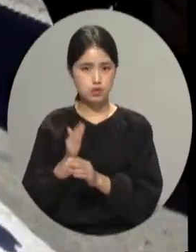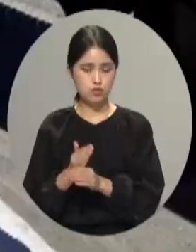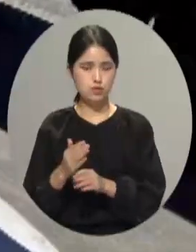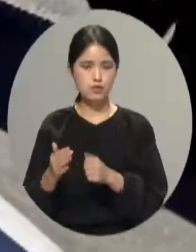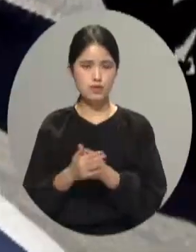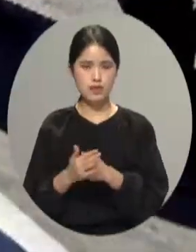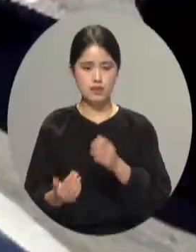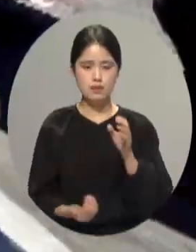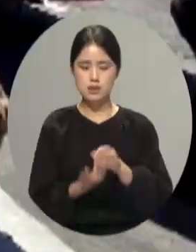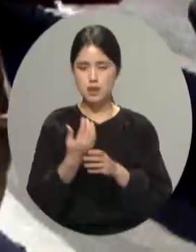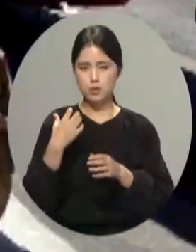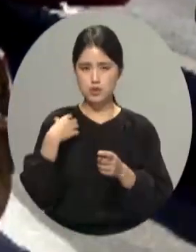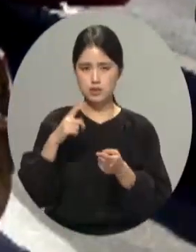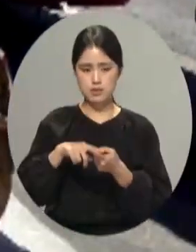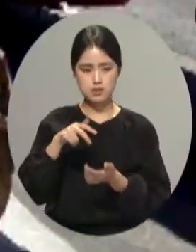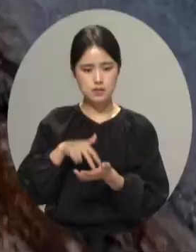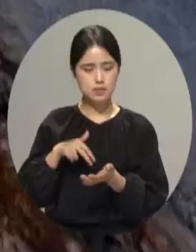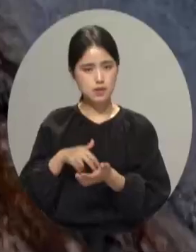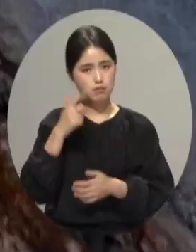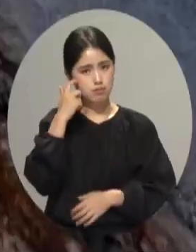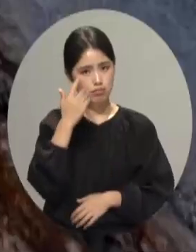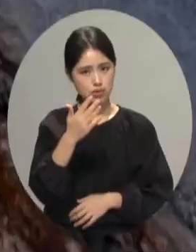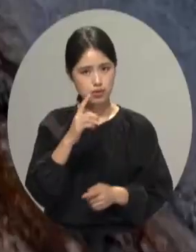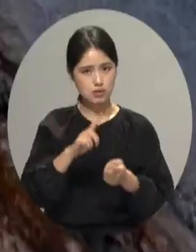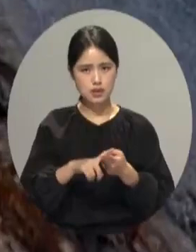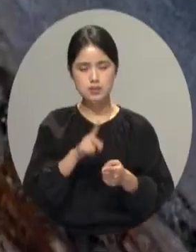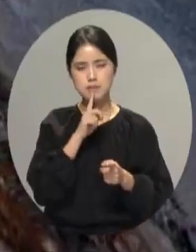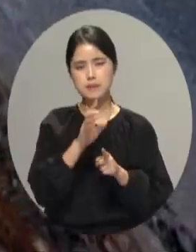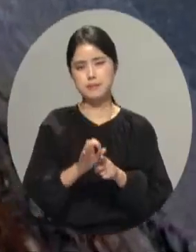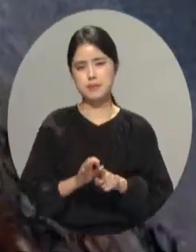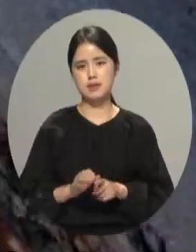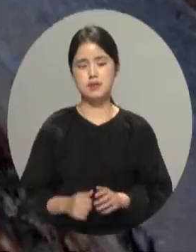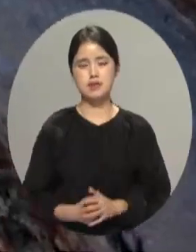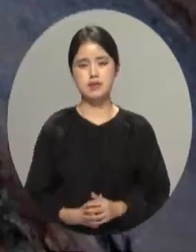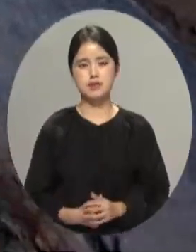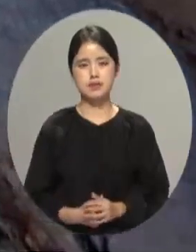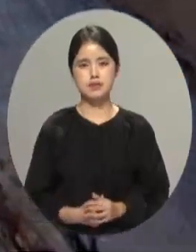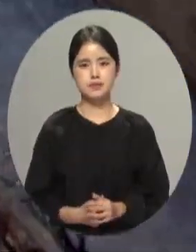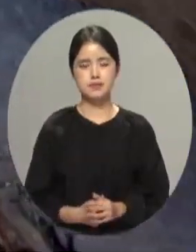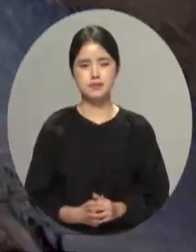사고 책임에 대한 입장을 묻는 질문에는 답하지 않았습니다. MBC 뉴스 허현호입니다.